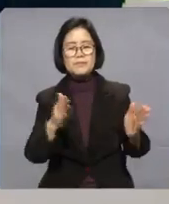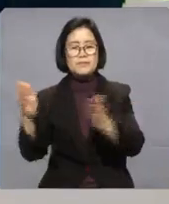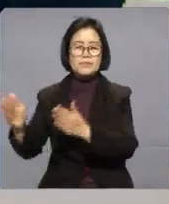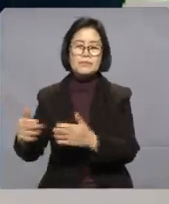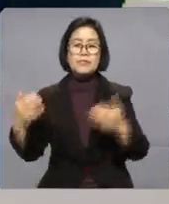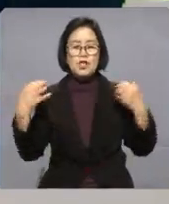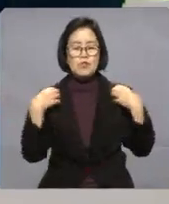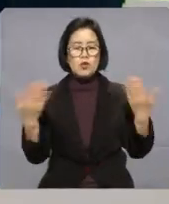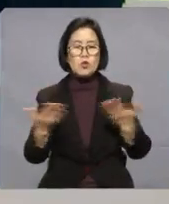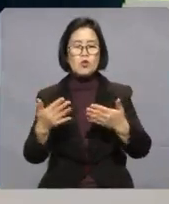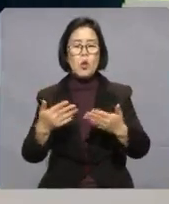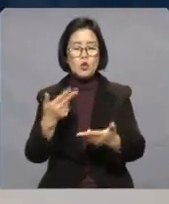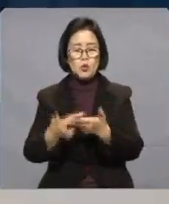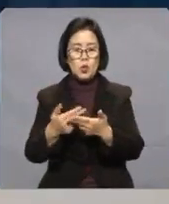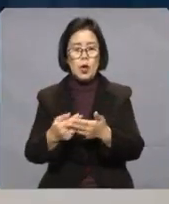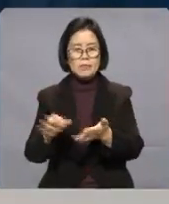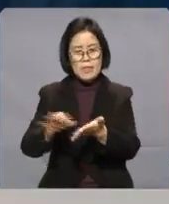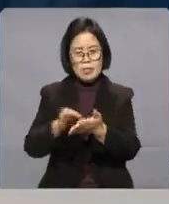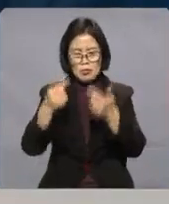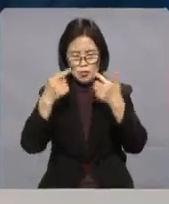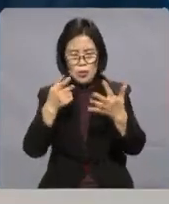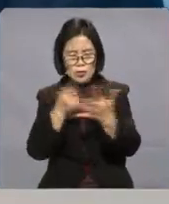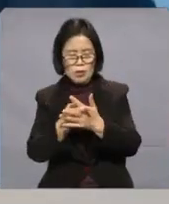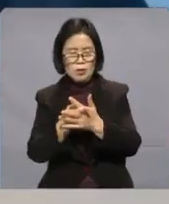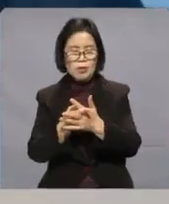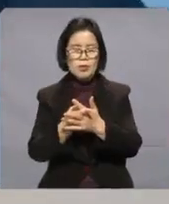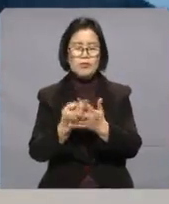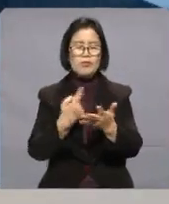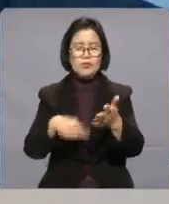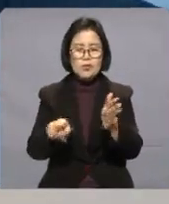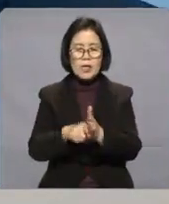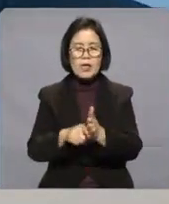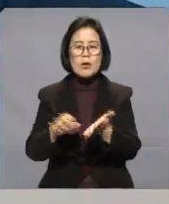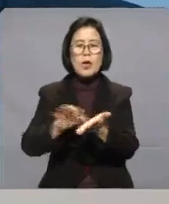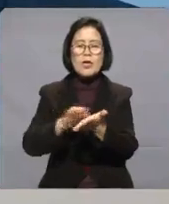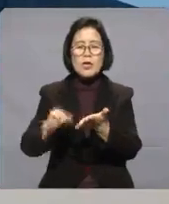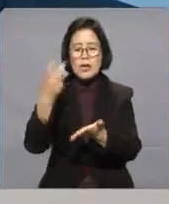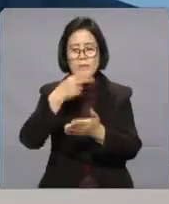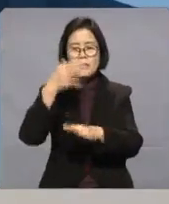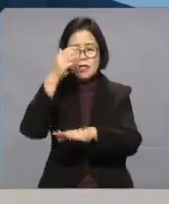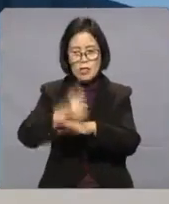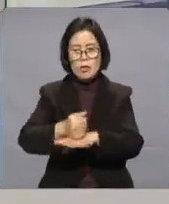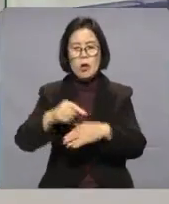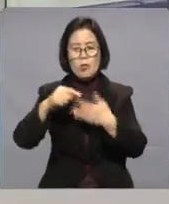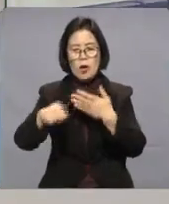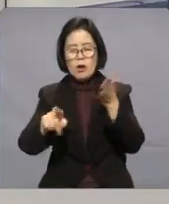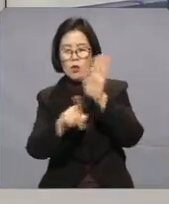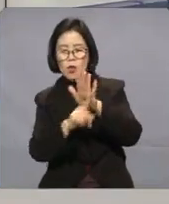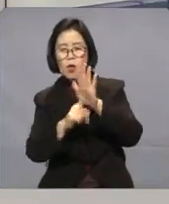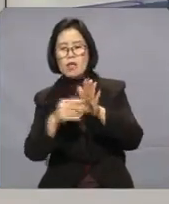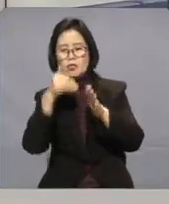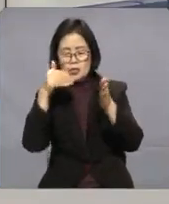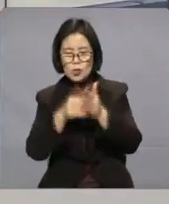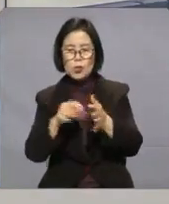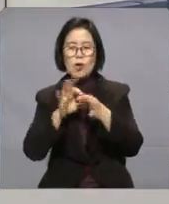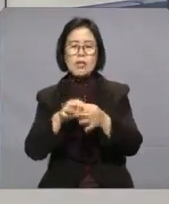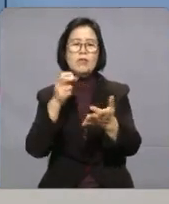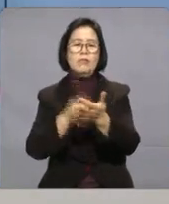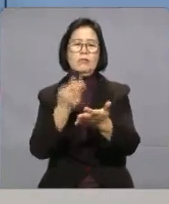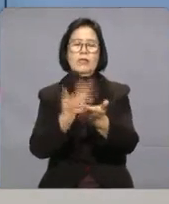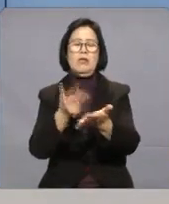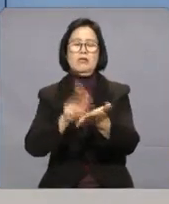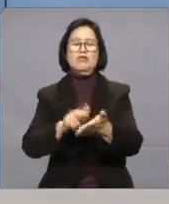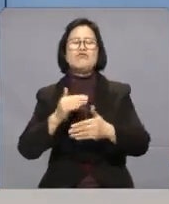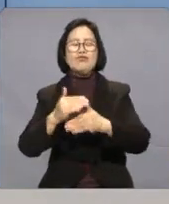정부가 노동조합 재정 투명성을 확보하기 위해 노조회계 감사 결과를 외부에 공표할 수 있도록 관련법 개정을